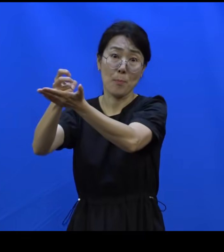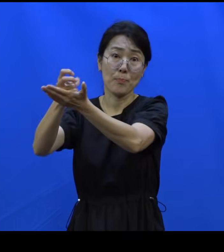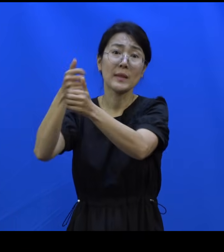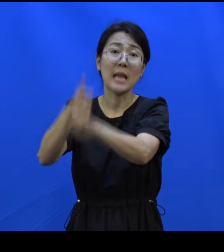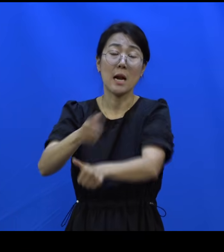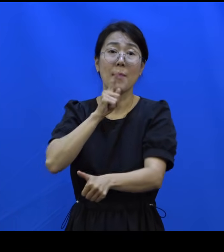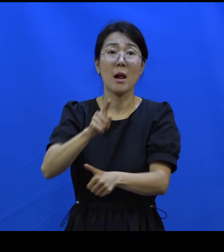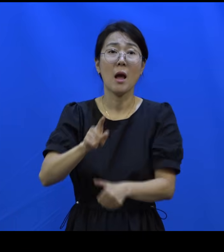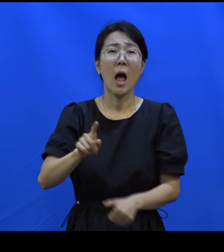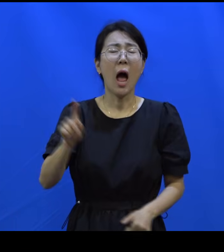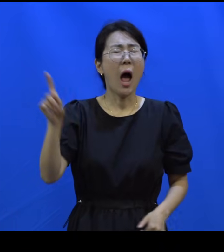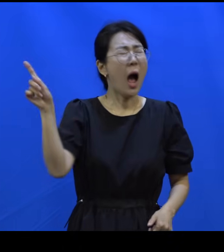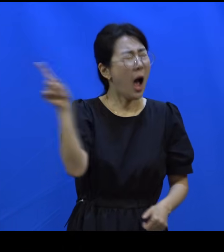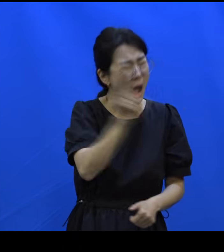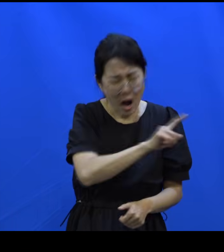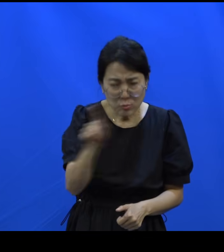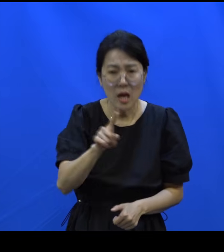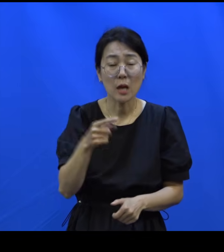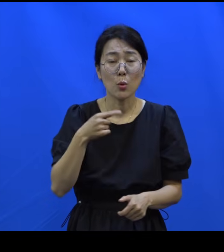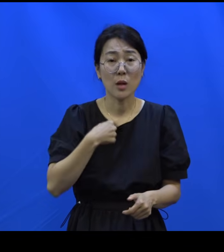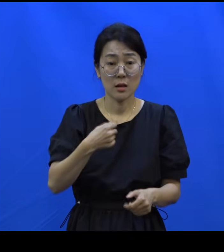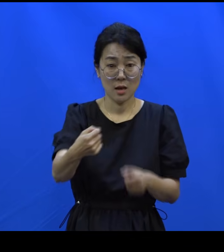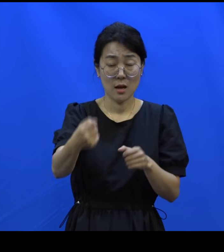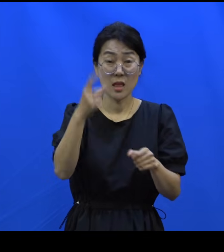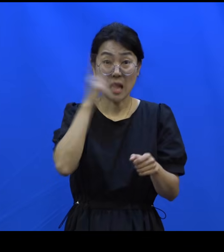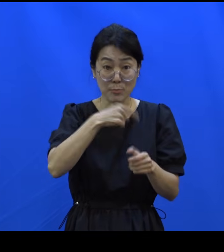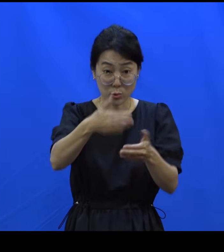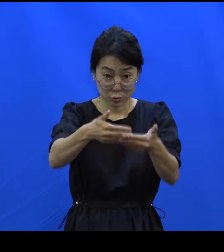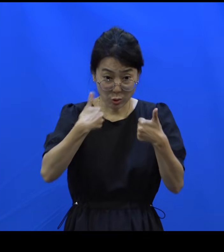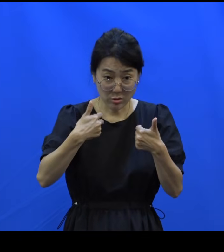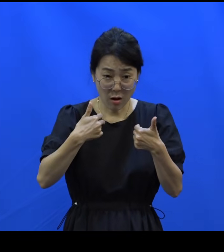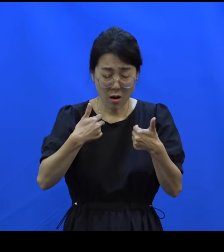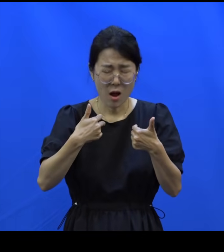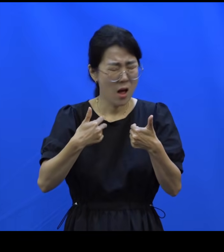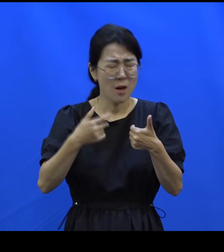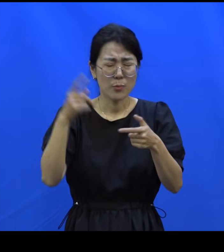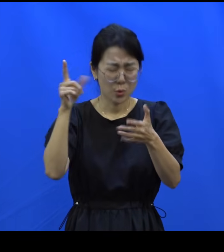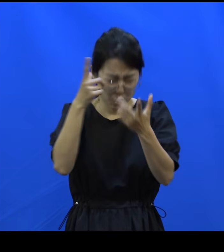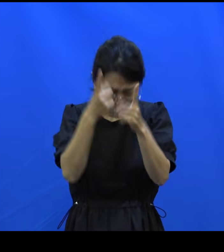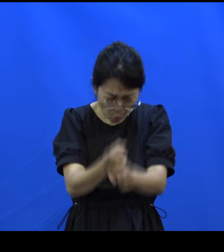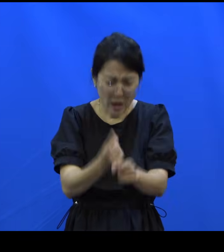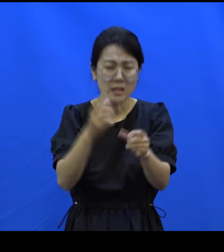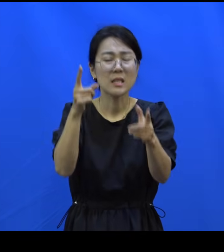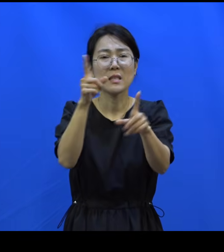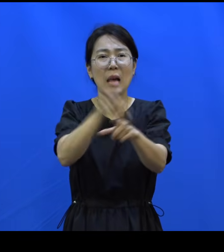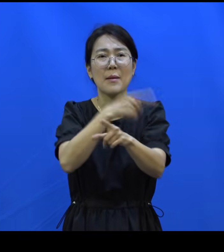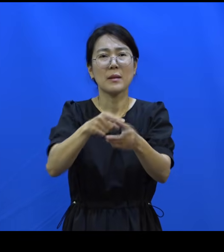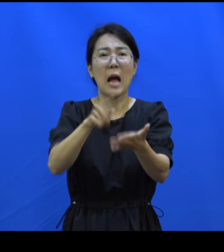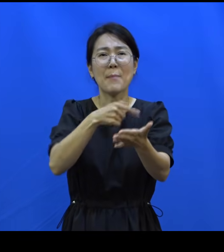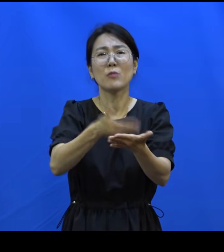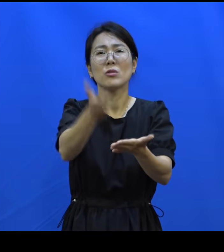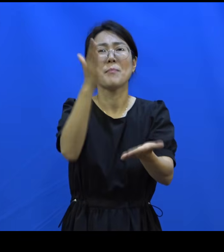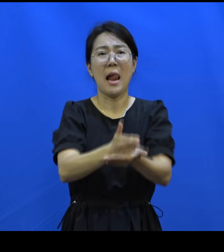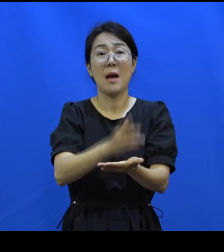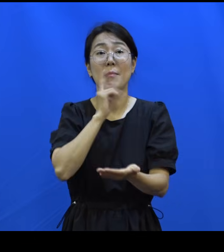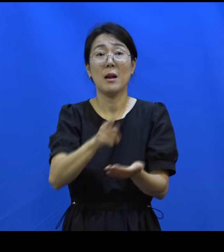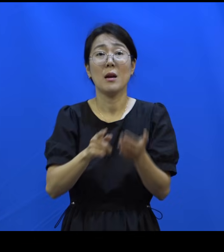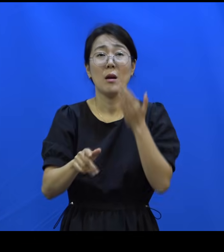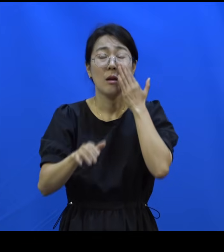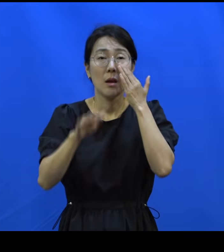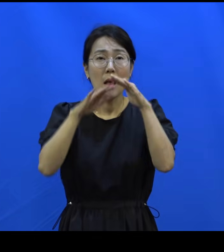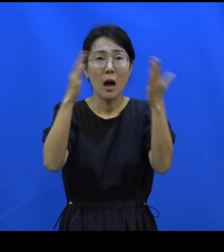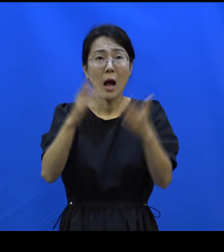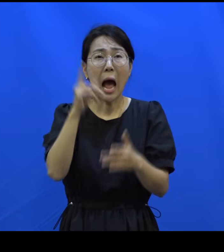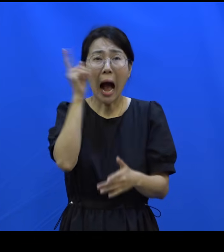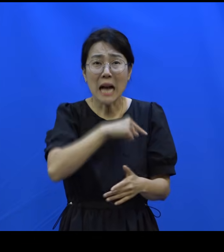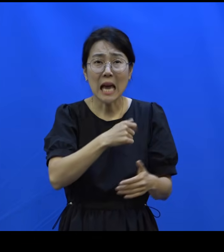아무에게도 악을 악으로 갚지 말고 모든 사람 앞에서 선한 일을 도모하라. 12장 21절